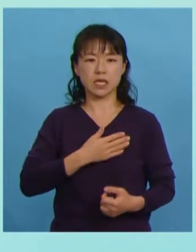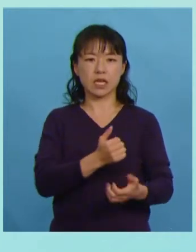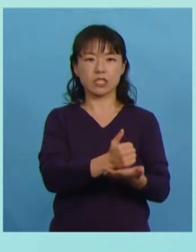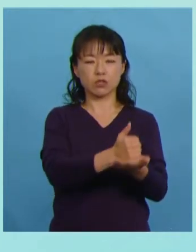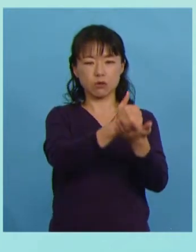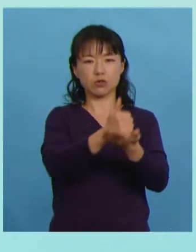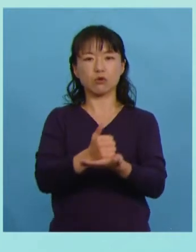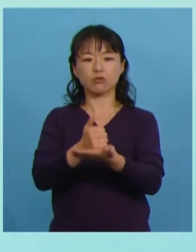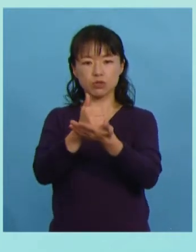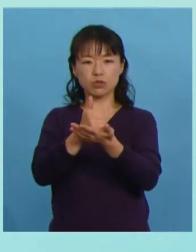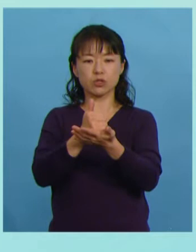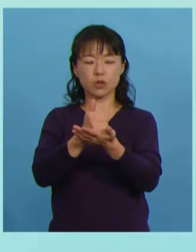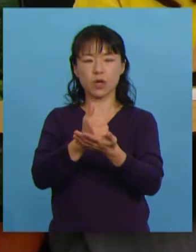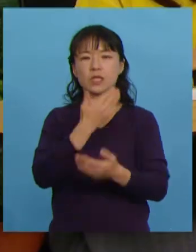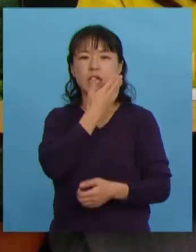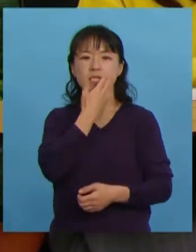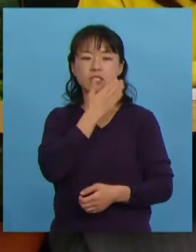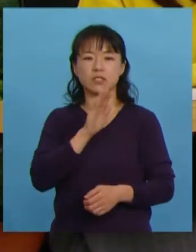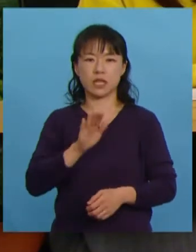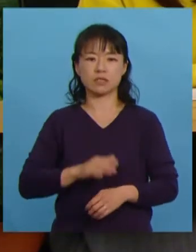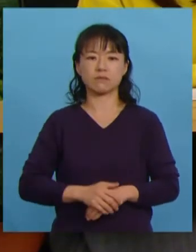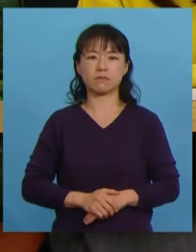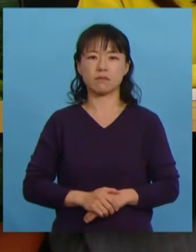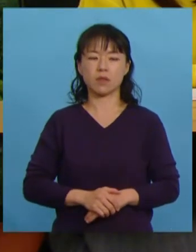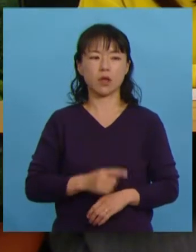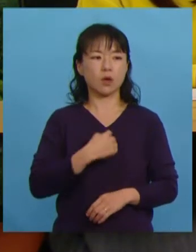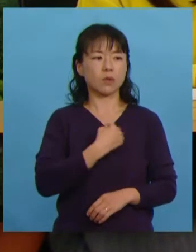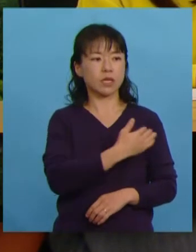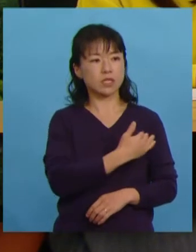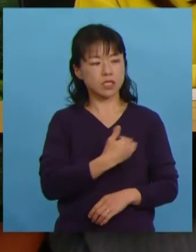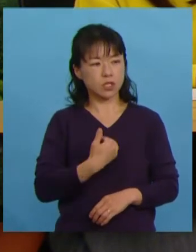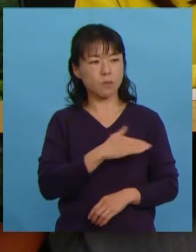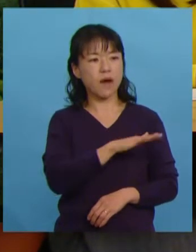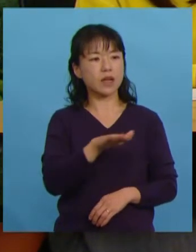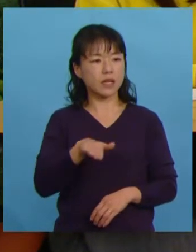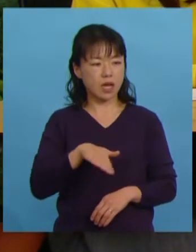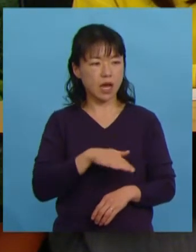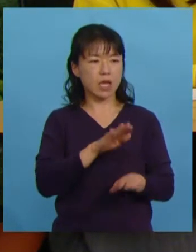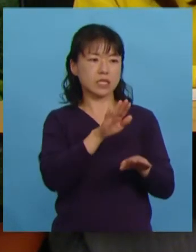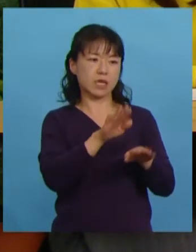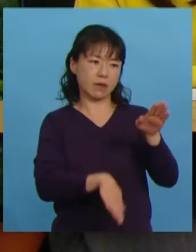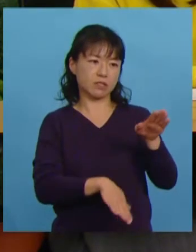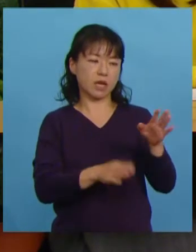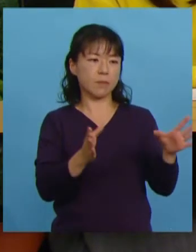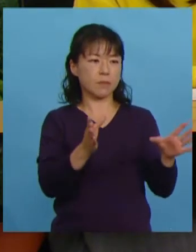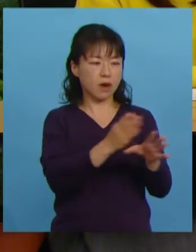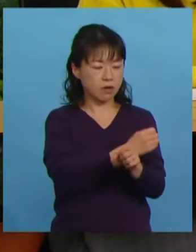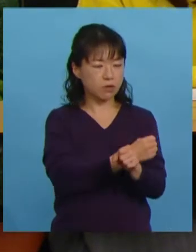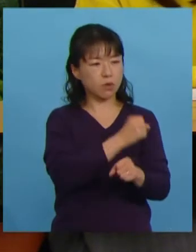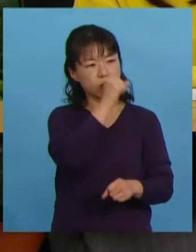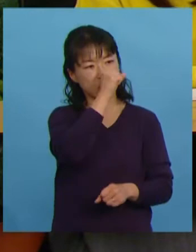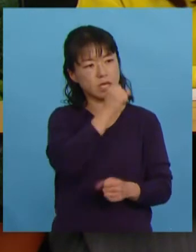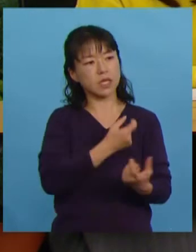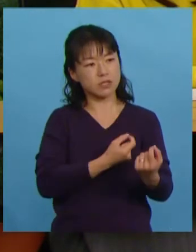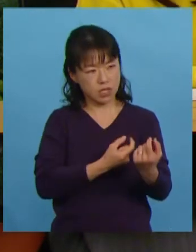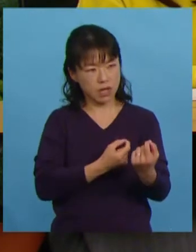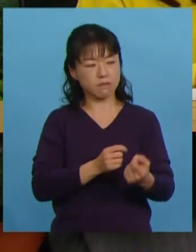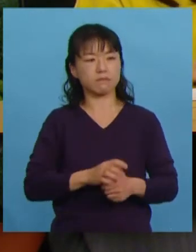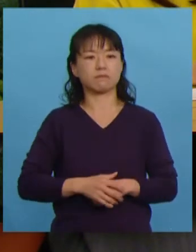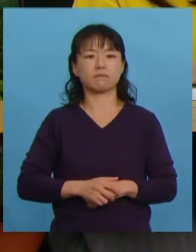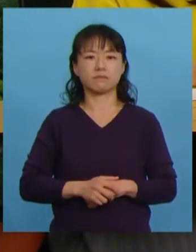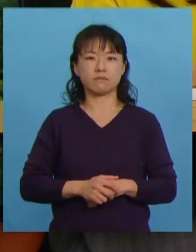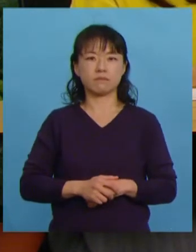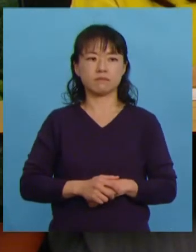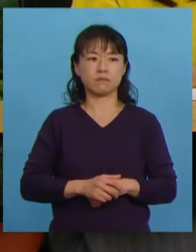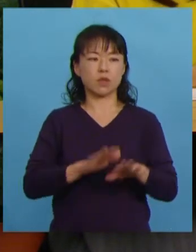を持つことが大切です。 はい、私たちの周りからこうあらゆる差別ですとか偏見なくなっていくといいですよね。 はい、